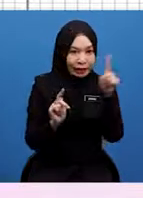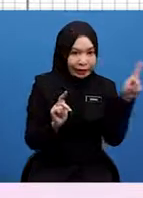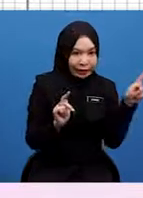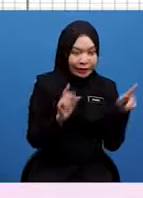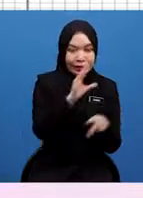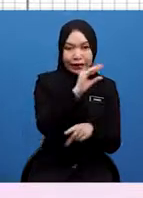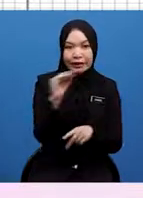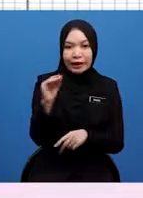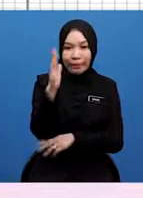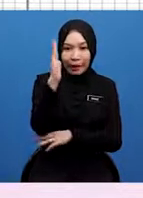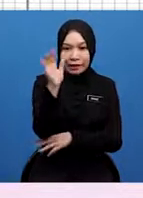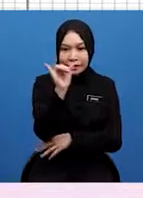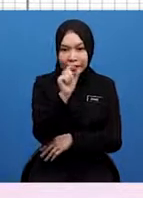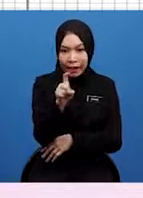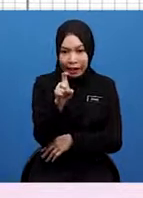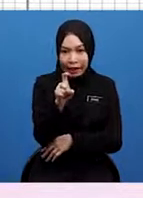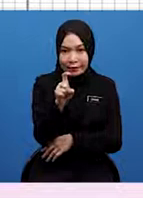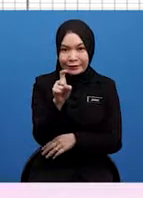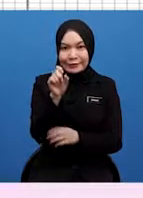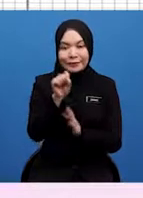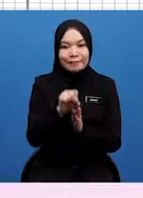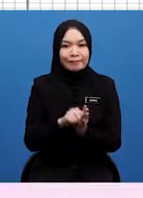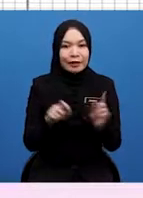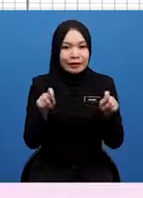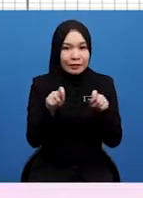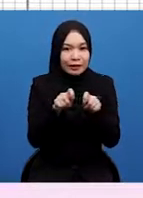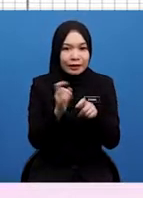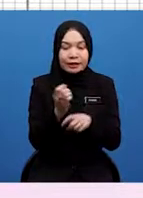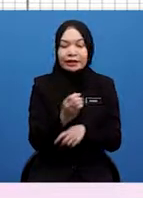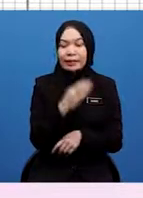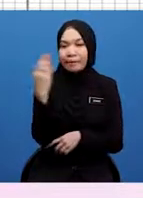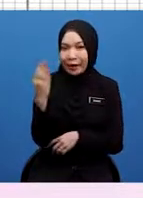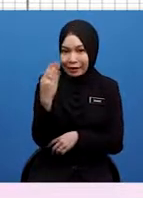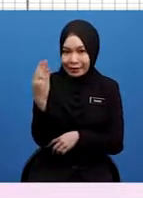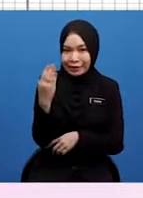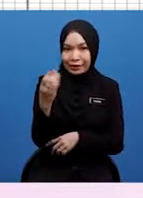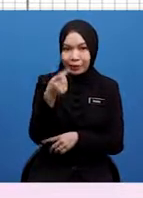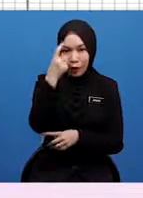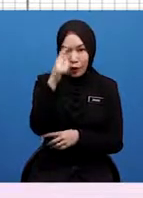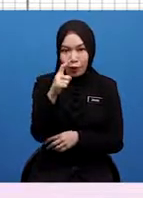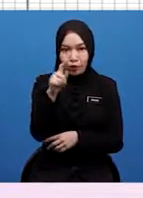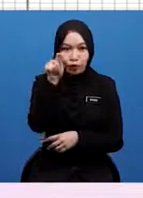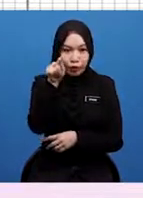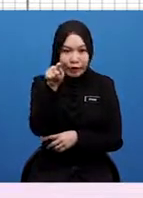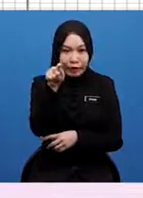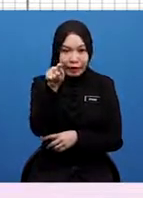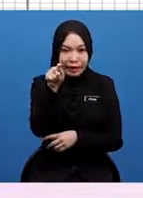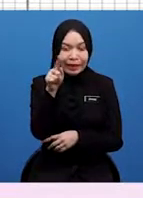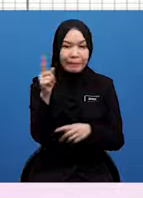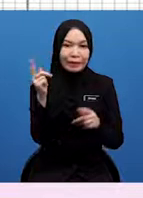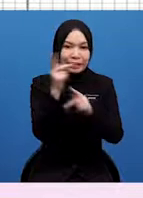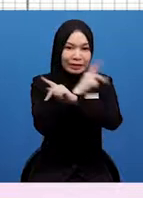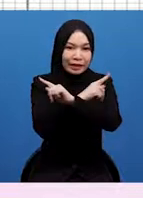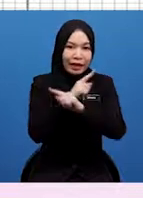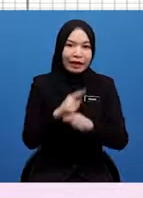biasa. Titik persilangan X dan Y bagi graf bar ini mesti ditandakan dengan